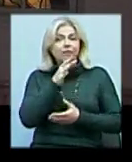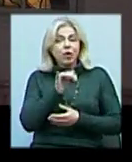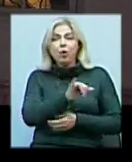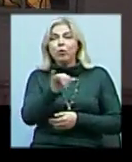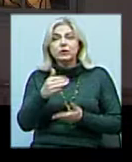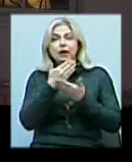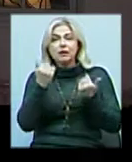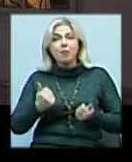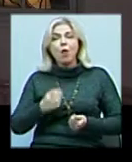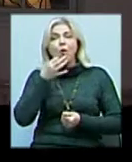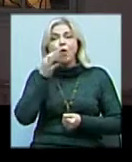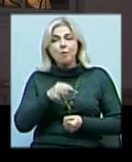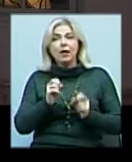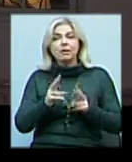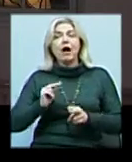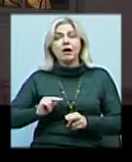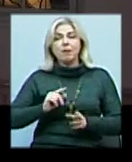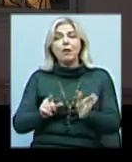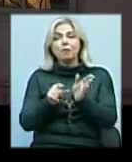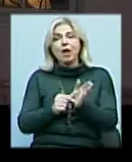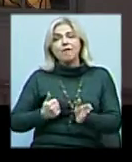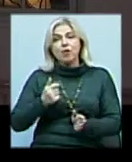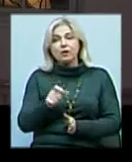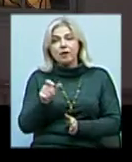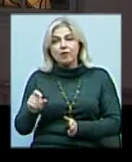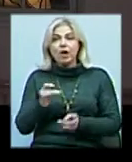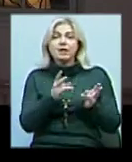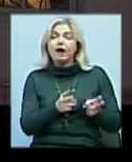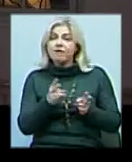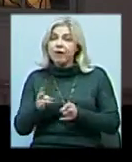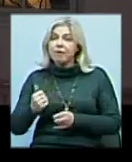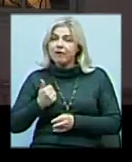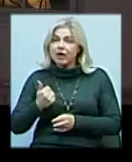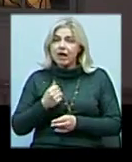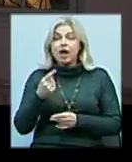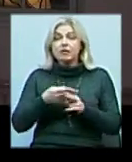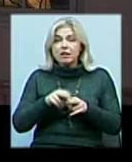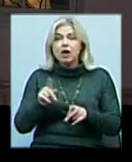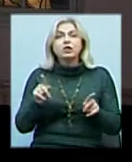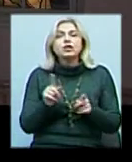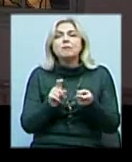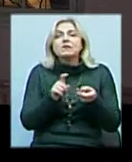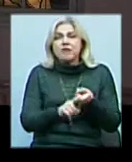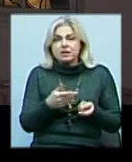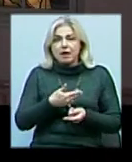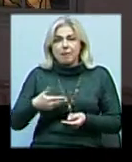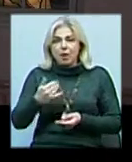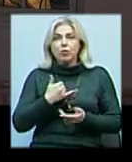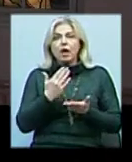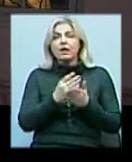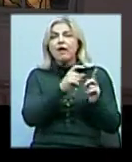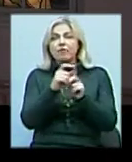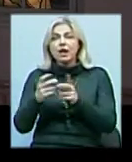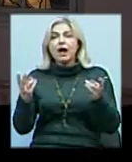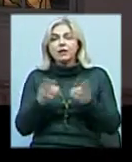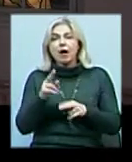як працювати з військовими, як працювати з військовими травмами. Це те, з чим стикнулись ми. Тому у нас є вираз, що потрібно